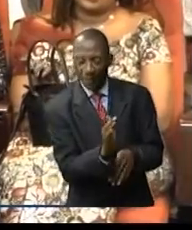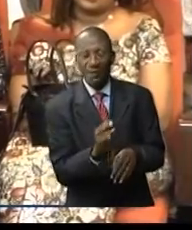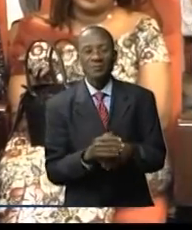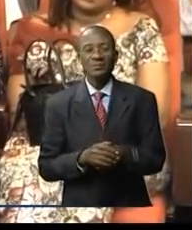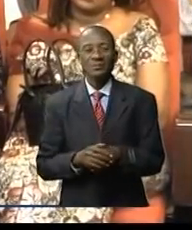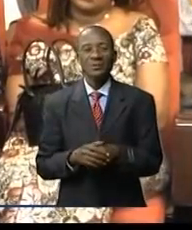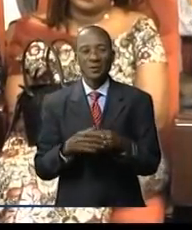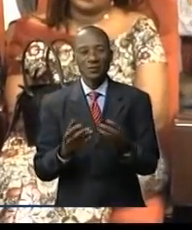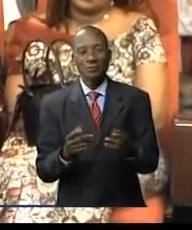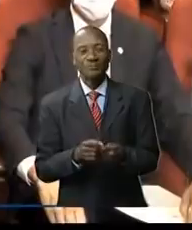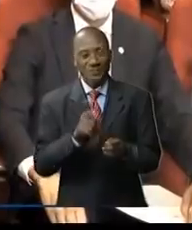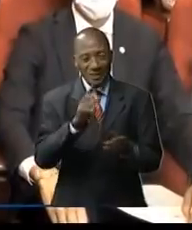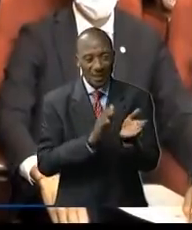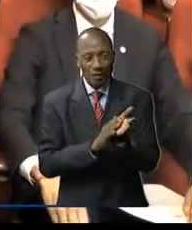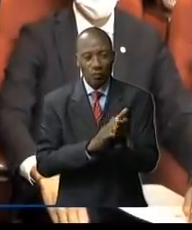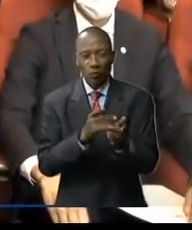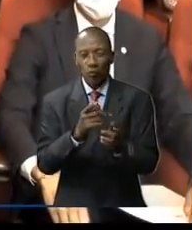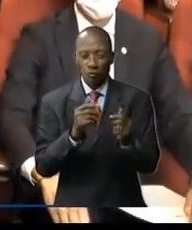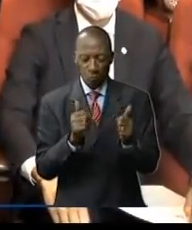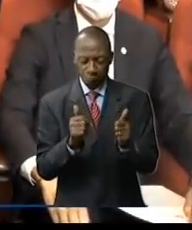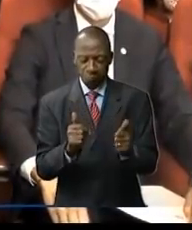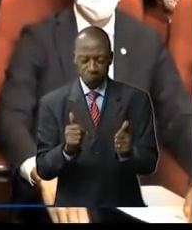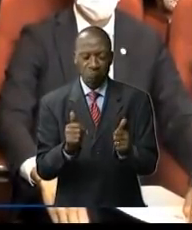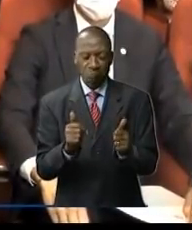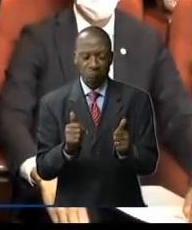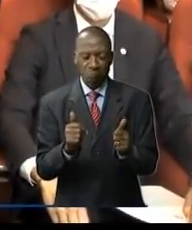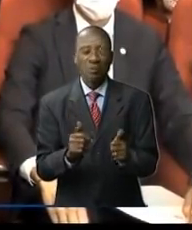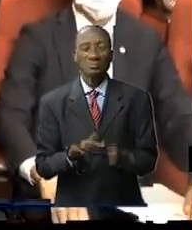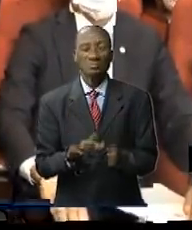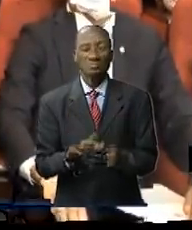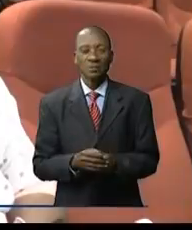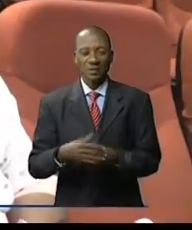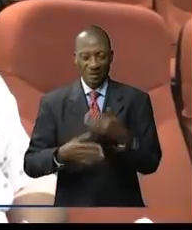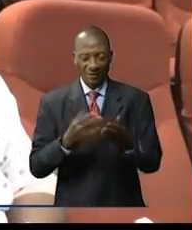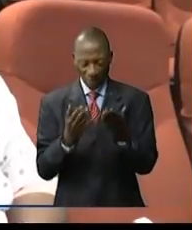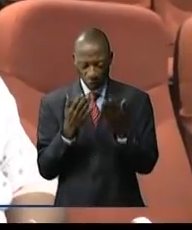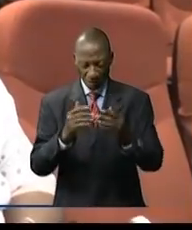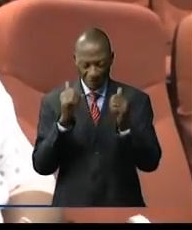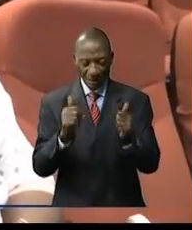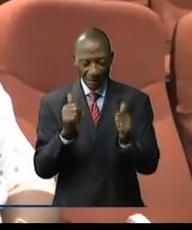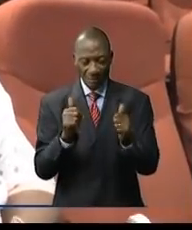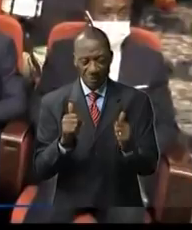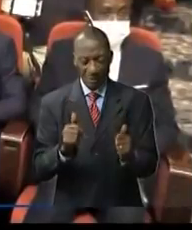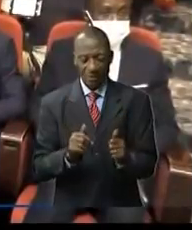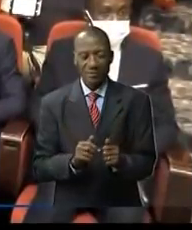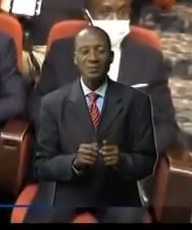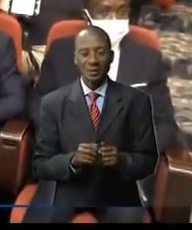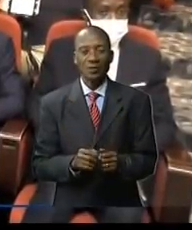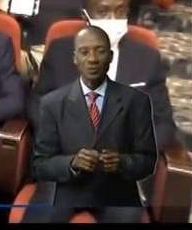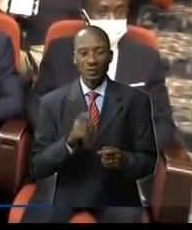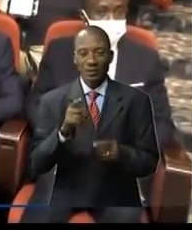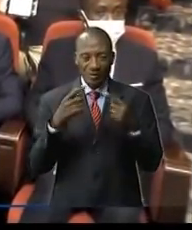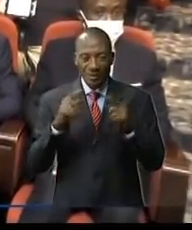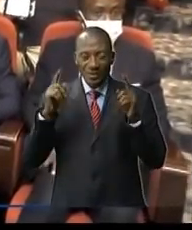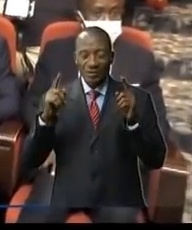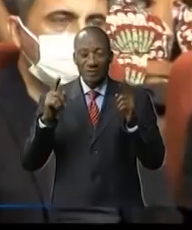permettre de mieux affronter n'importe quel institut supérieur du monde à rencontre. Les directeurs représentants Marif RDC, Mustapha